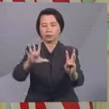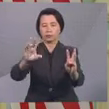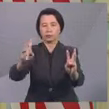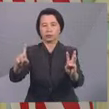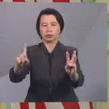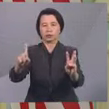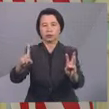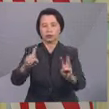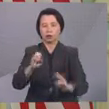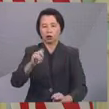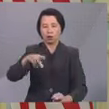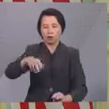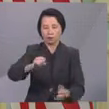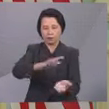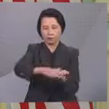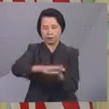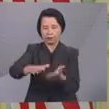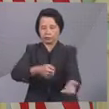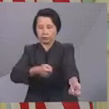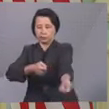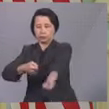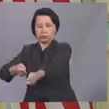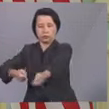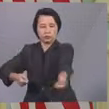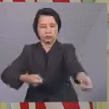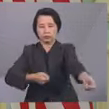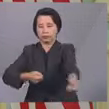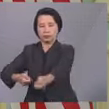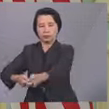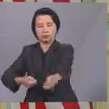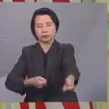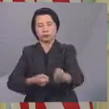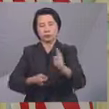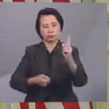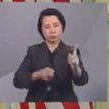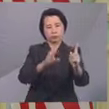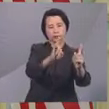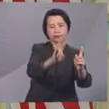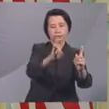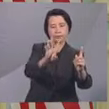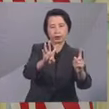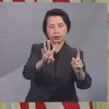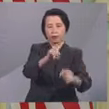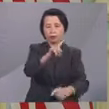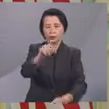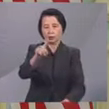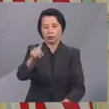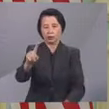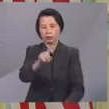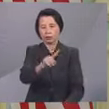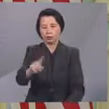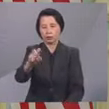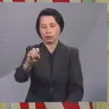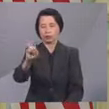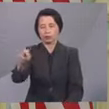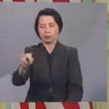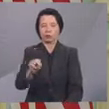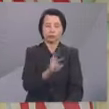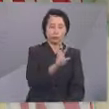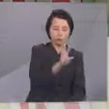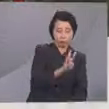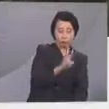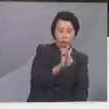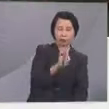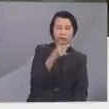6,951 operasi sanitasi yang merangkumi 174 zon termasuk di 78